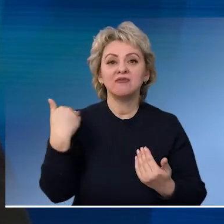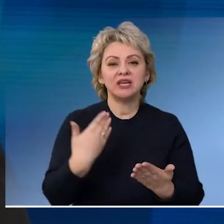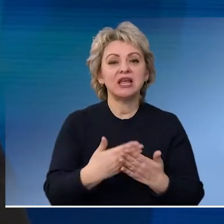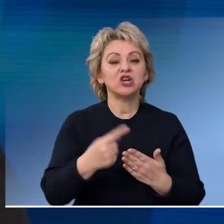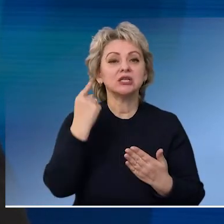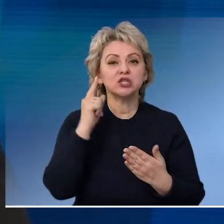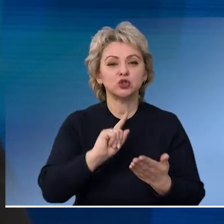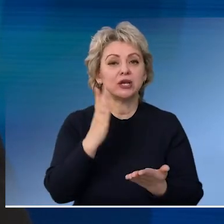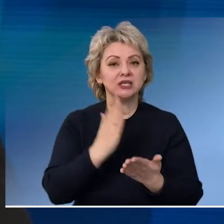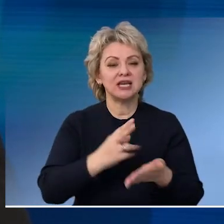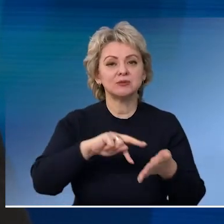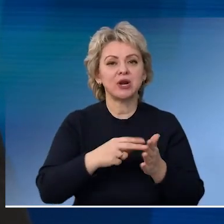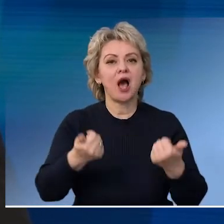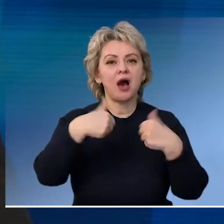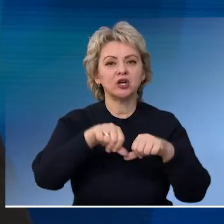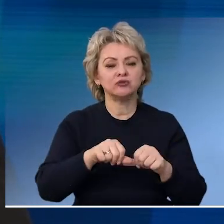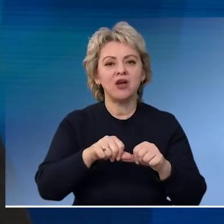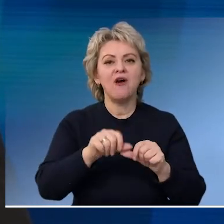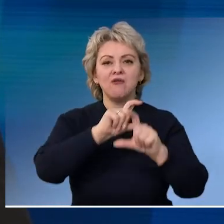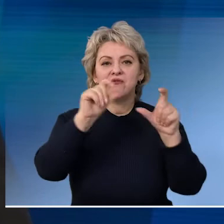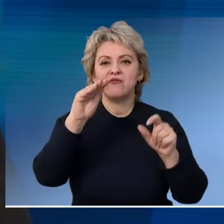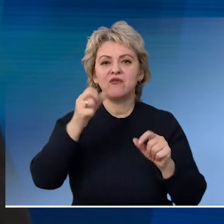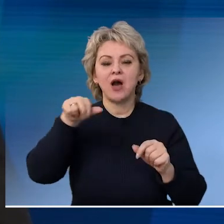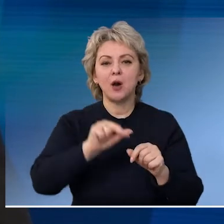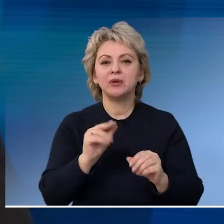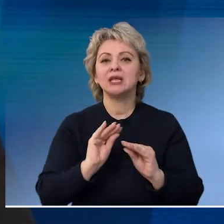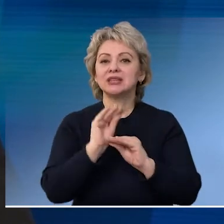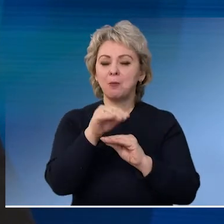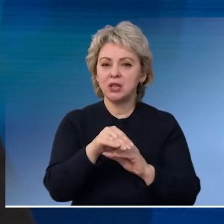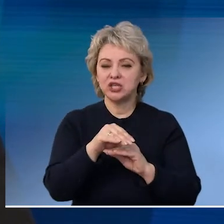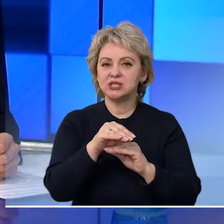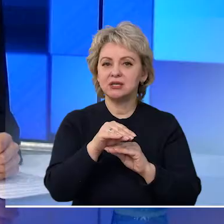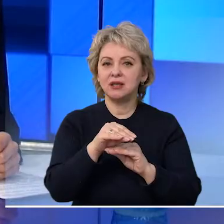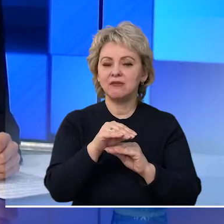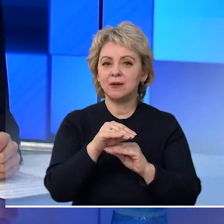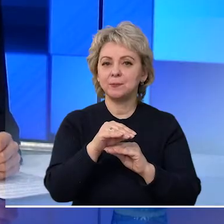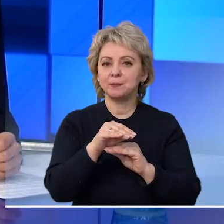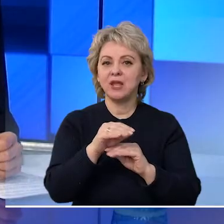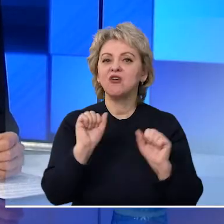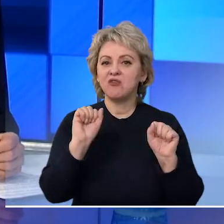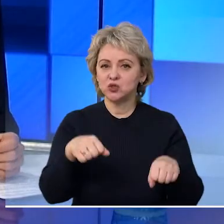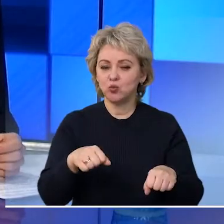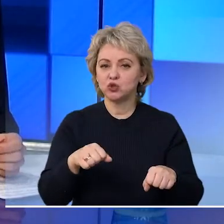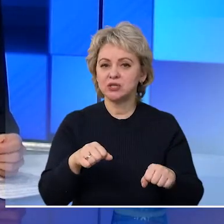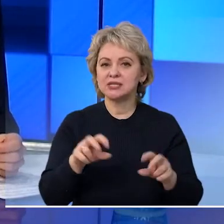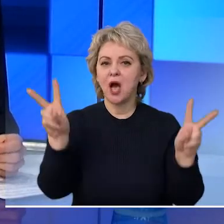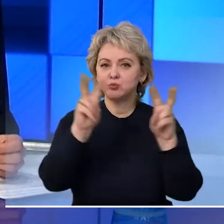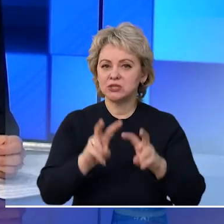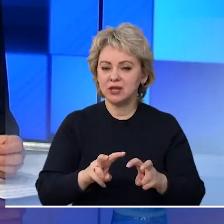Вы наверняка слышали, что есть проект там, организации ФАПов, да, как дополнительного... Конечно.